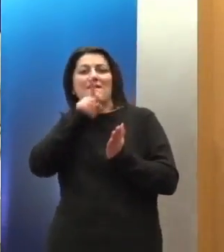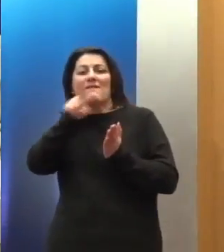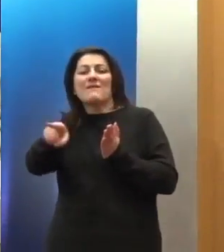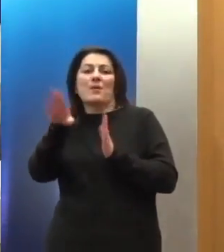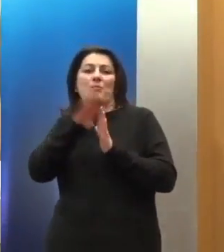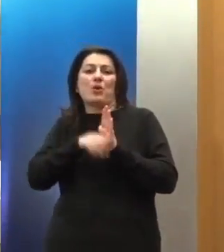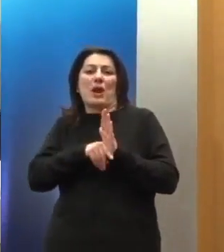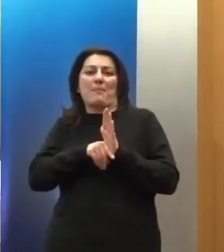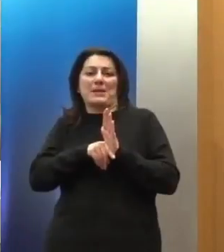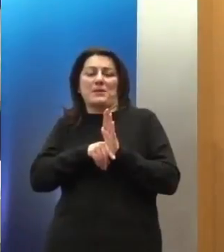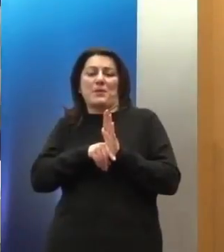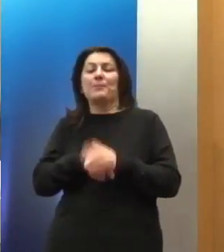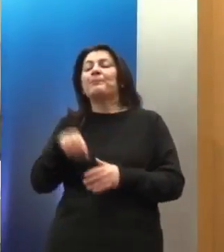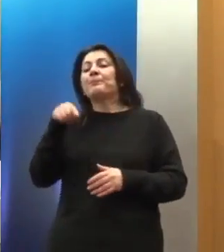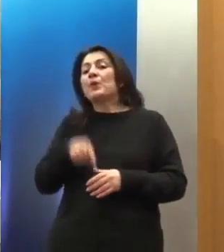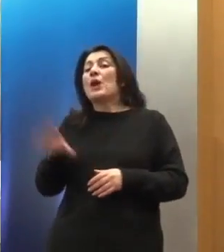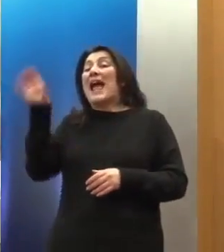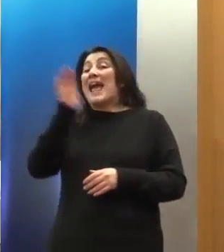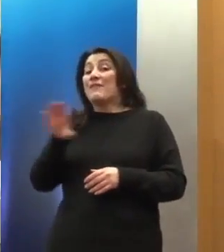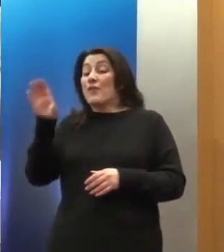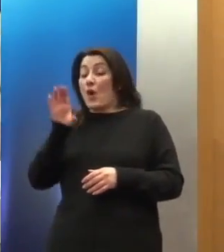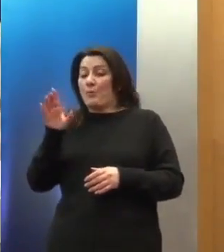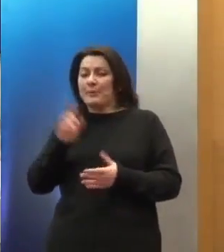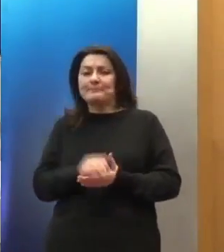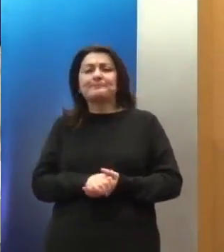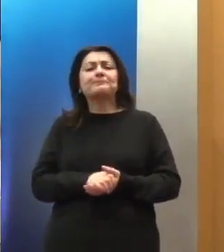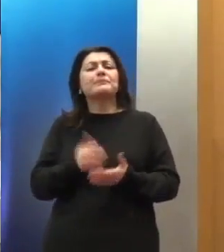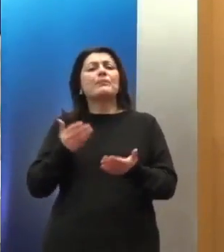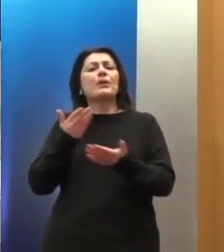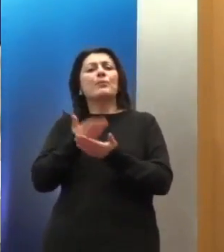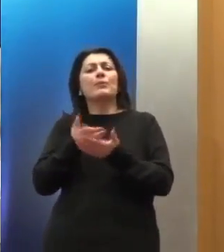Πώς μας ακούγεται η εξής πρόταση. Για χώρες οι οποίες